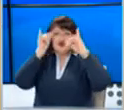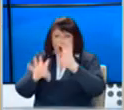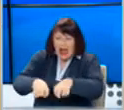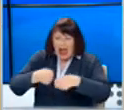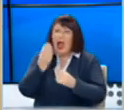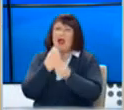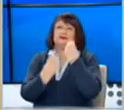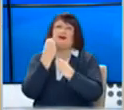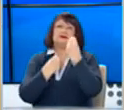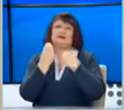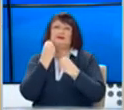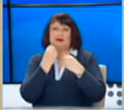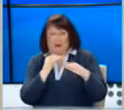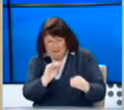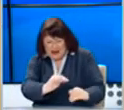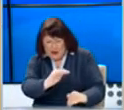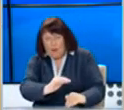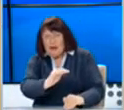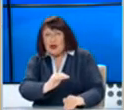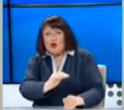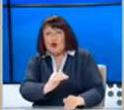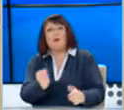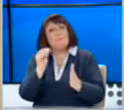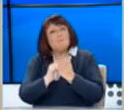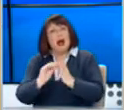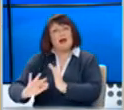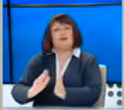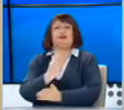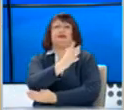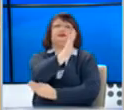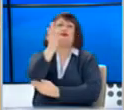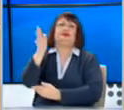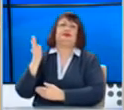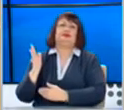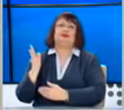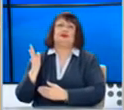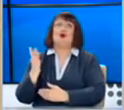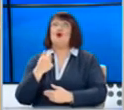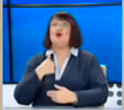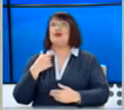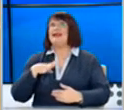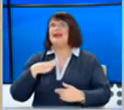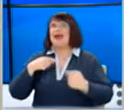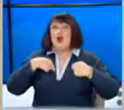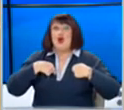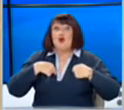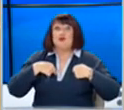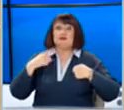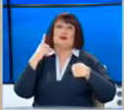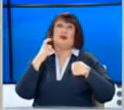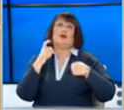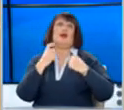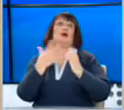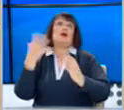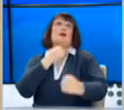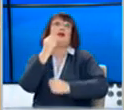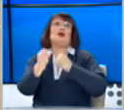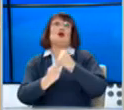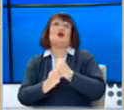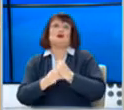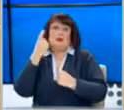φάνε όταν τα πευκάκια είναι μικρά, το δάσος θα ξαναγίνει. Αλλά δυστυχώς δεν θα ξαναγίνει με τους δικούς μας ρυθμούς. Θα ξαναγίνει σε 10, 15 χρόνια.